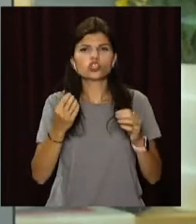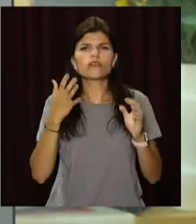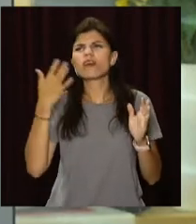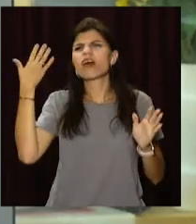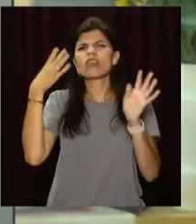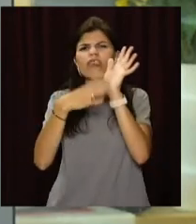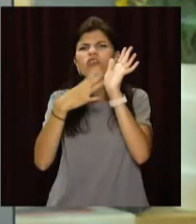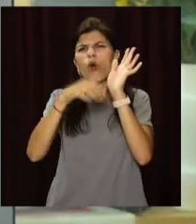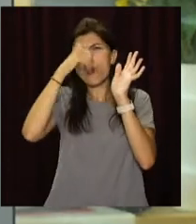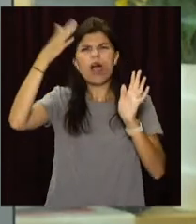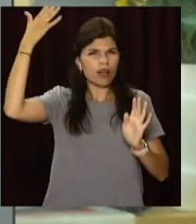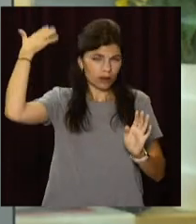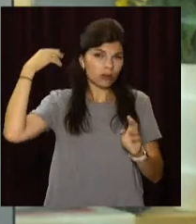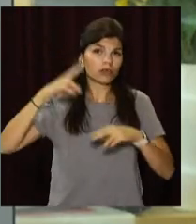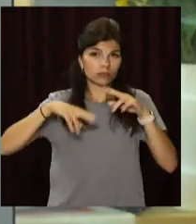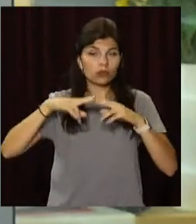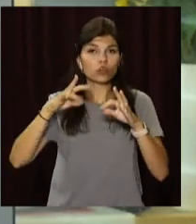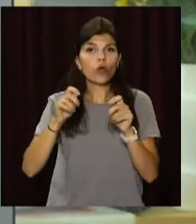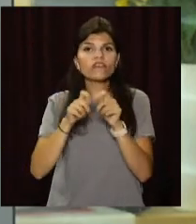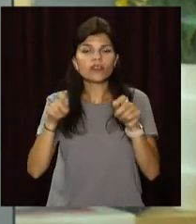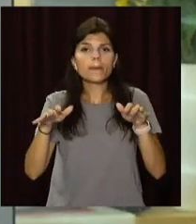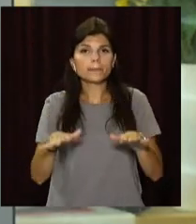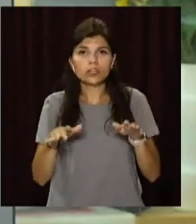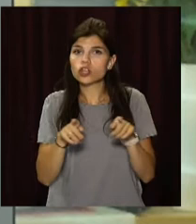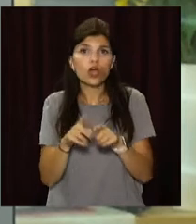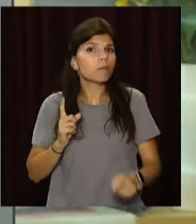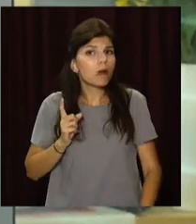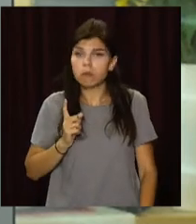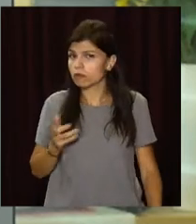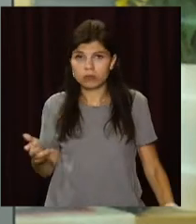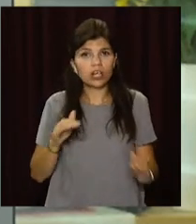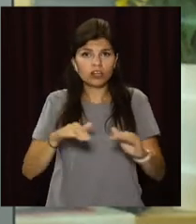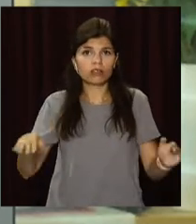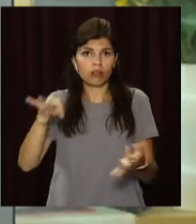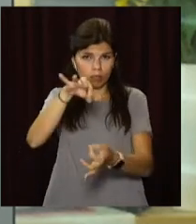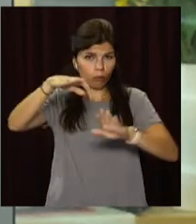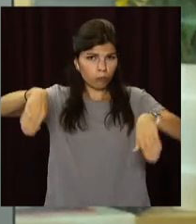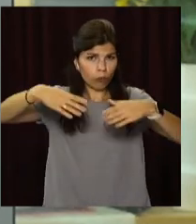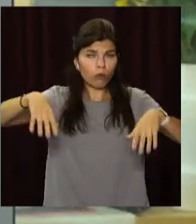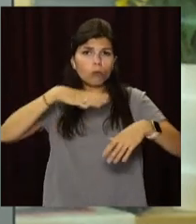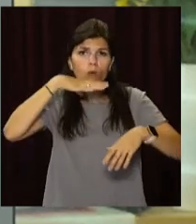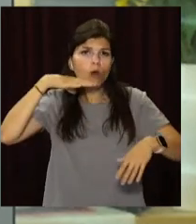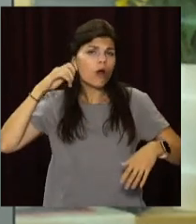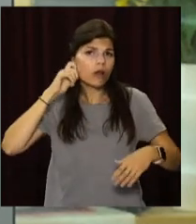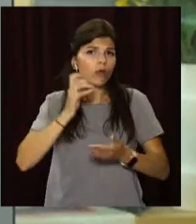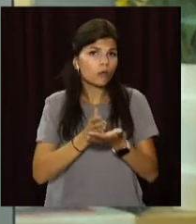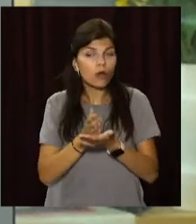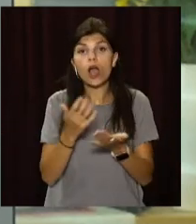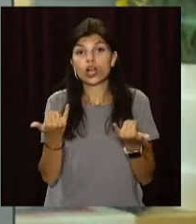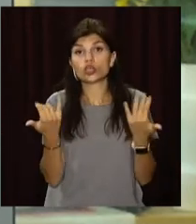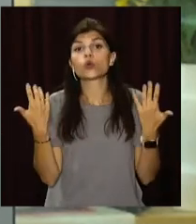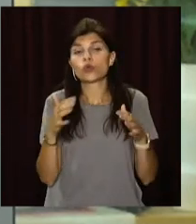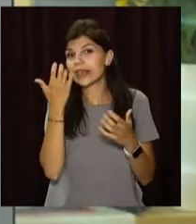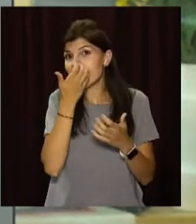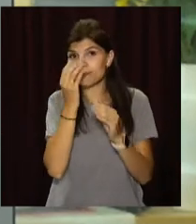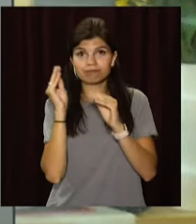90-х роках минулого століття. Але тоді відкриття місцеві так і не дочекалися. Садок стояв порожнім 3 десятиліття. Зараз будівлю вже